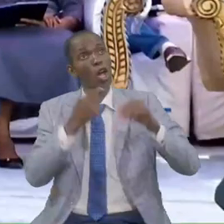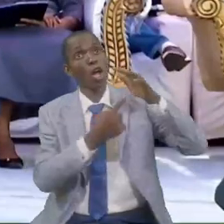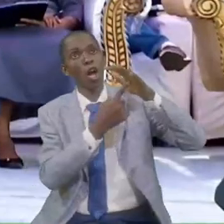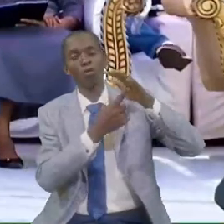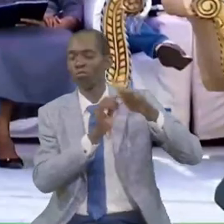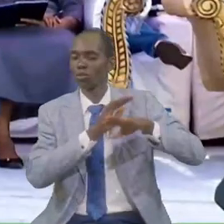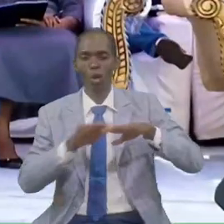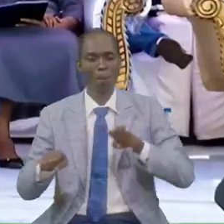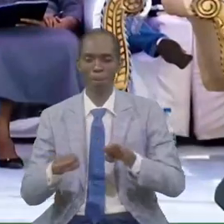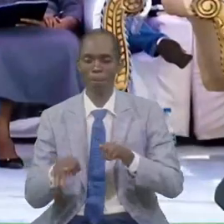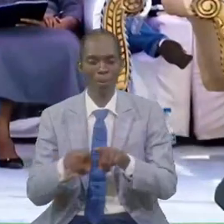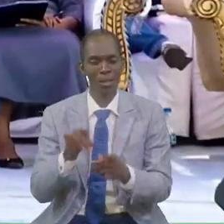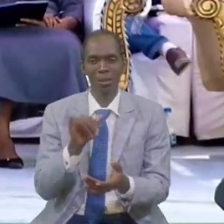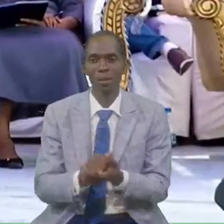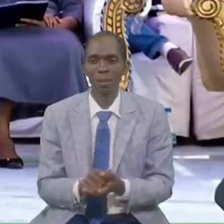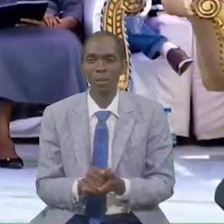ça.